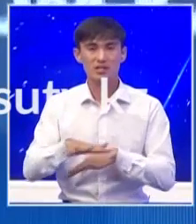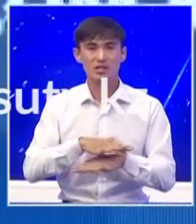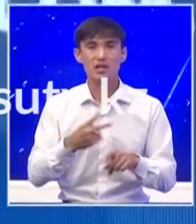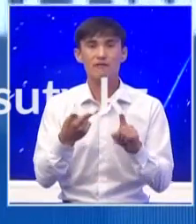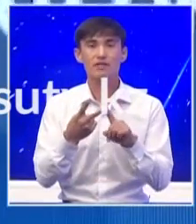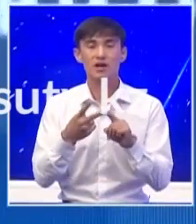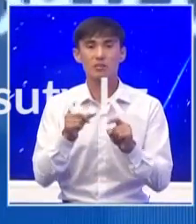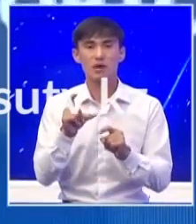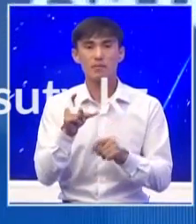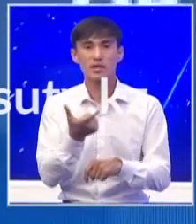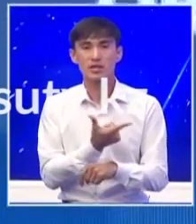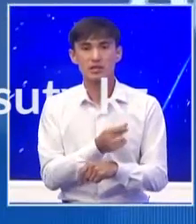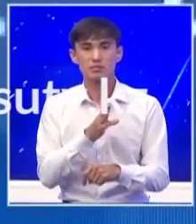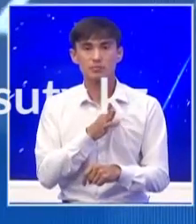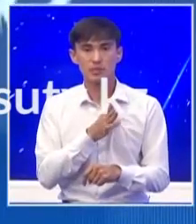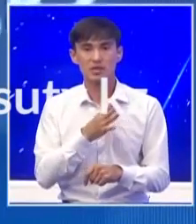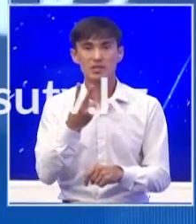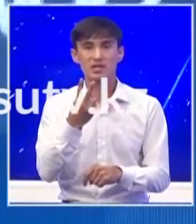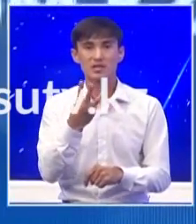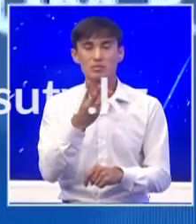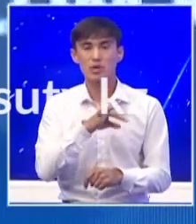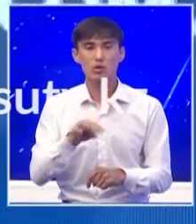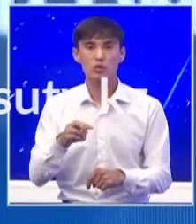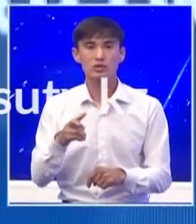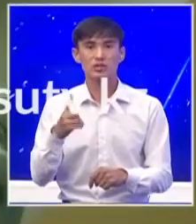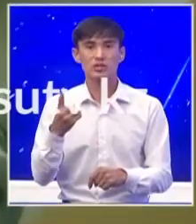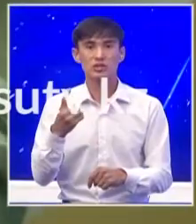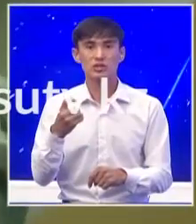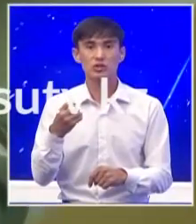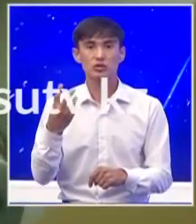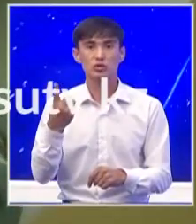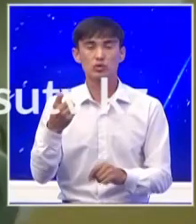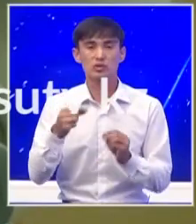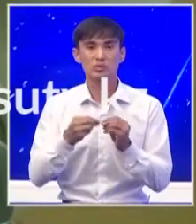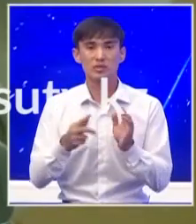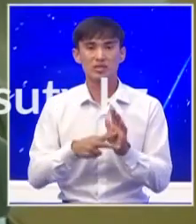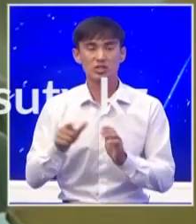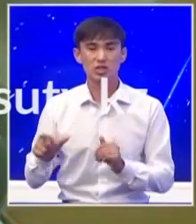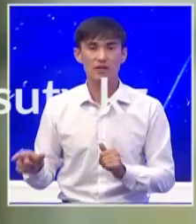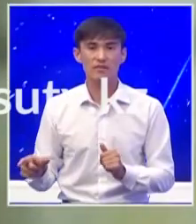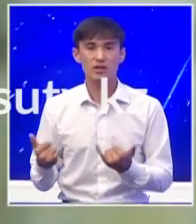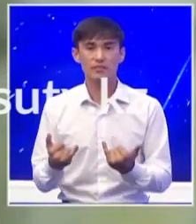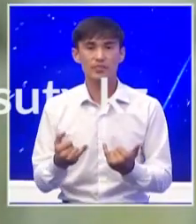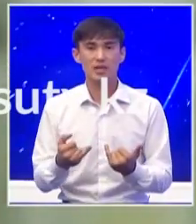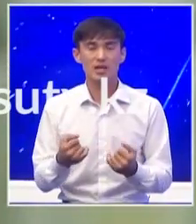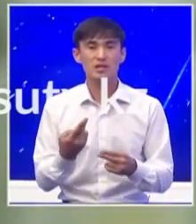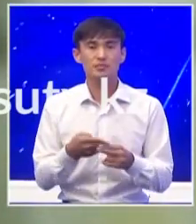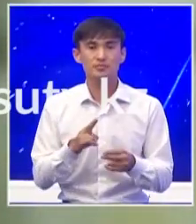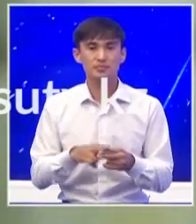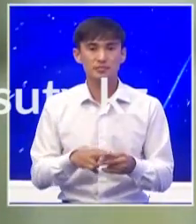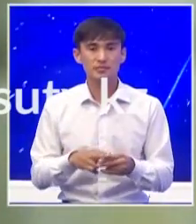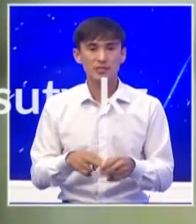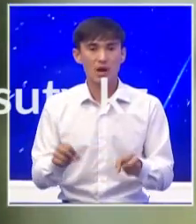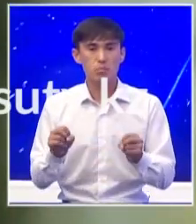компонентом охвачено 3 миллиона 436 617 человек. Тем не менее, злейший враг современности не дремлет, а